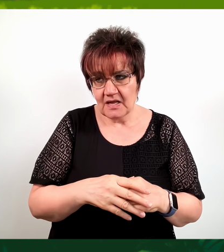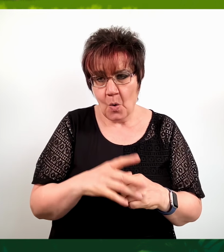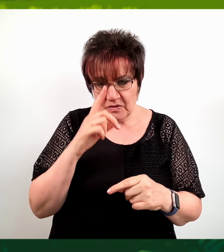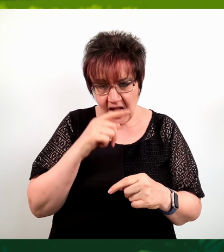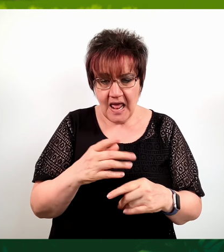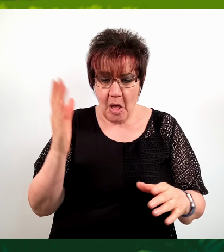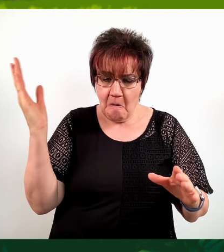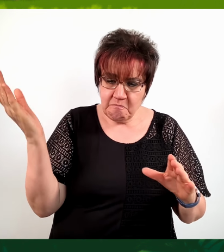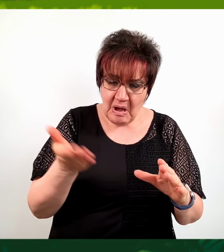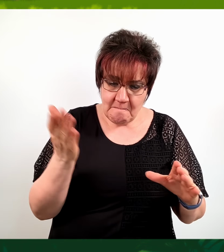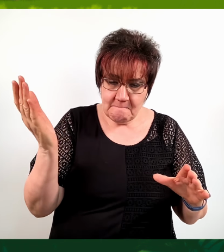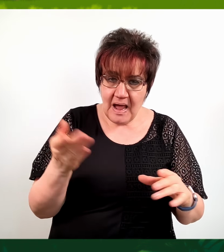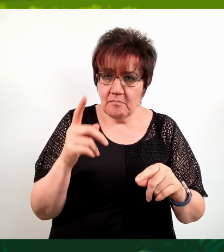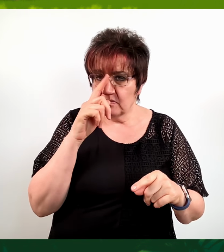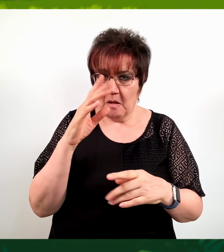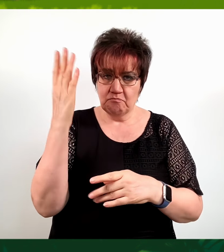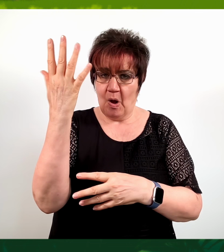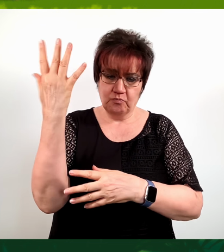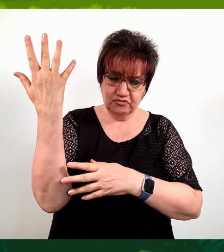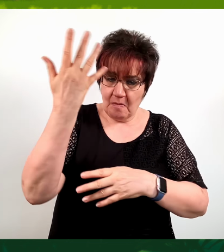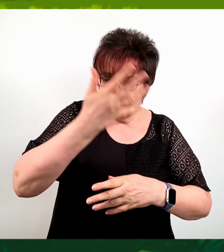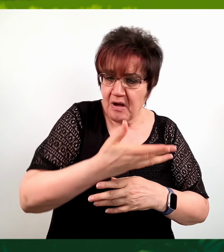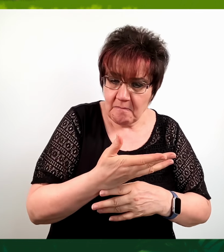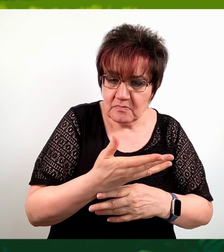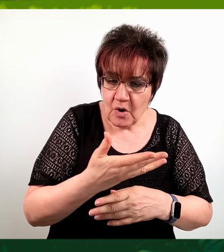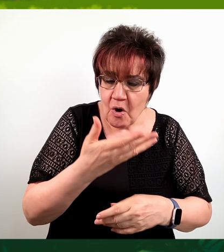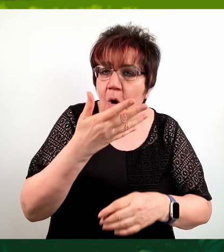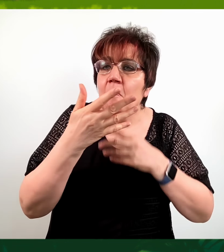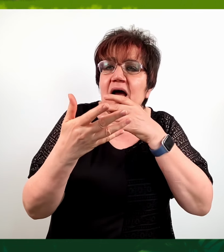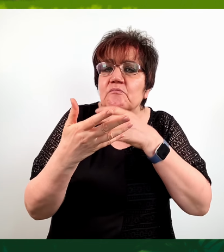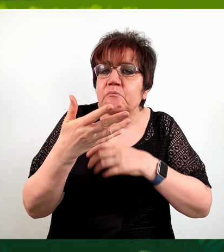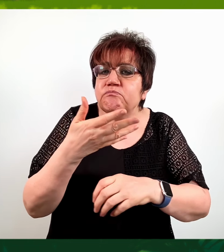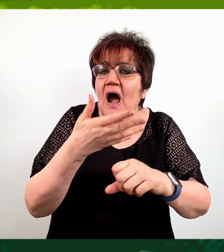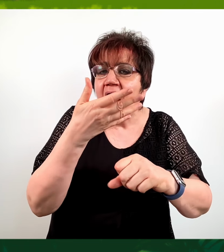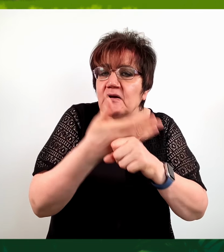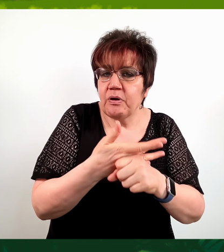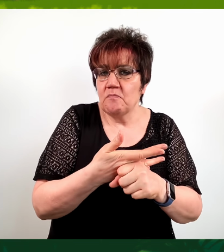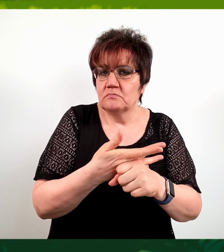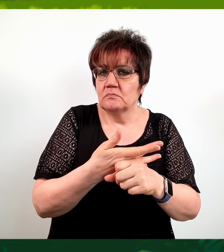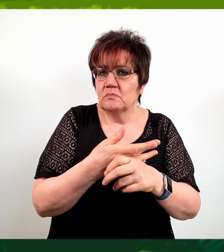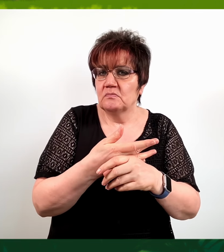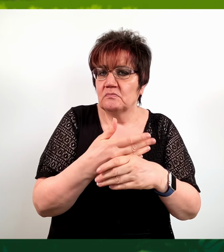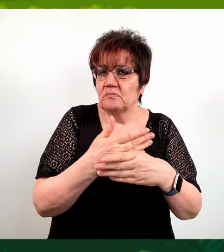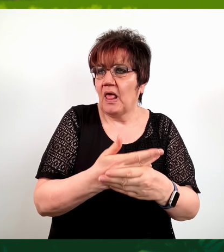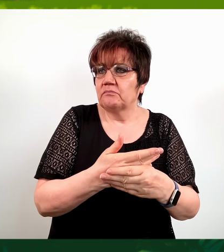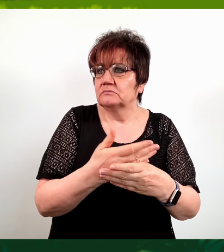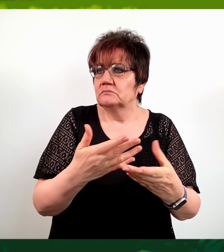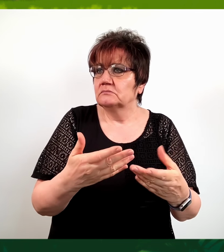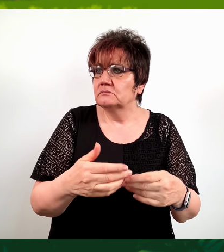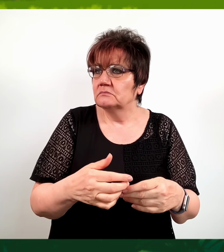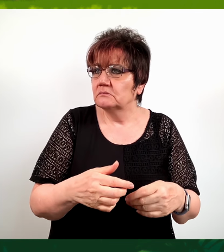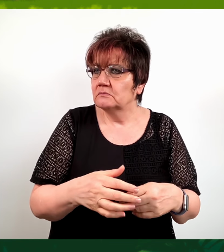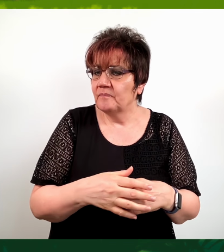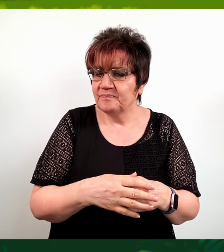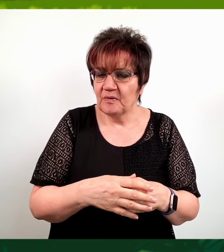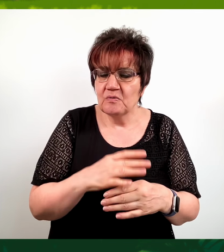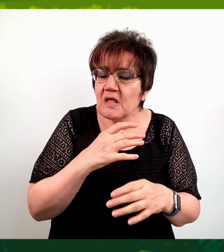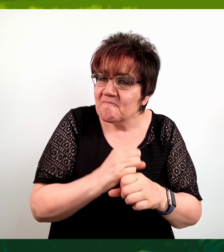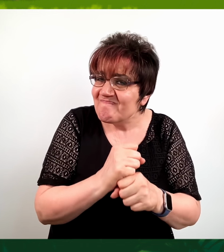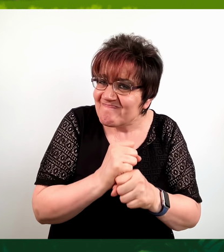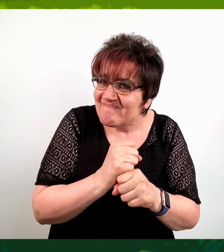Baum schlug, fiel der Baum doch schneller als gedacht und mein schöner, edler, weißer Bart wurde eingeklemmt.